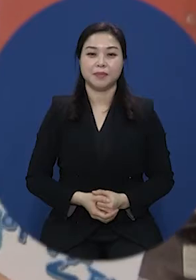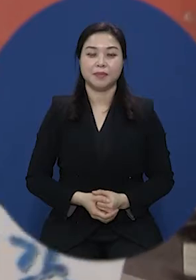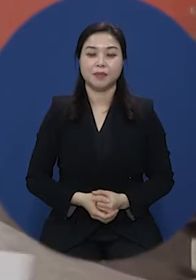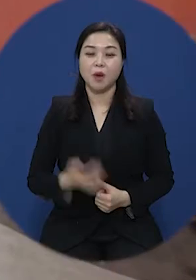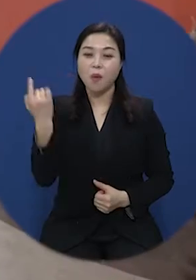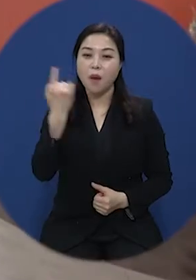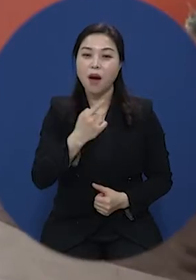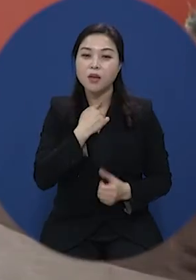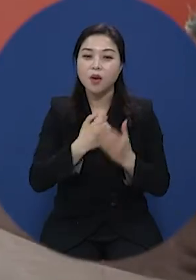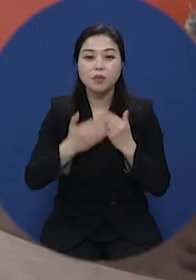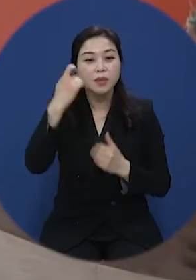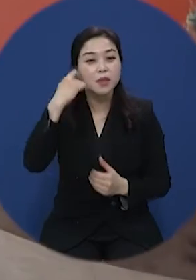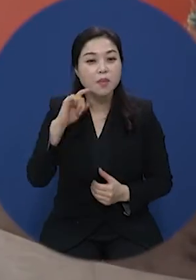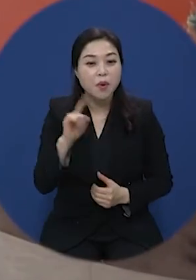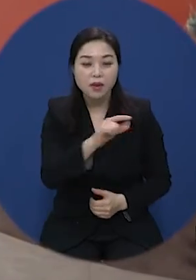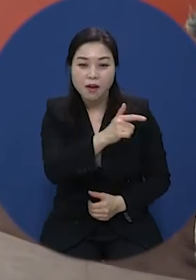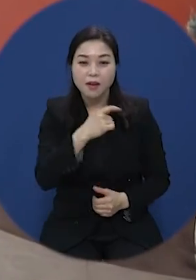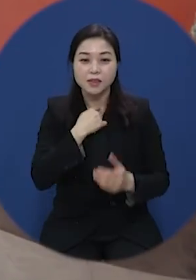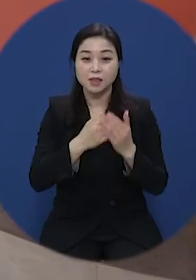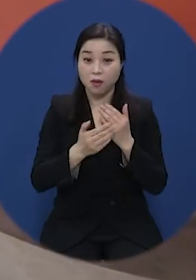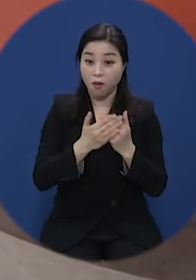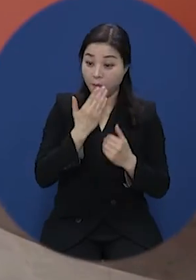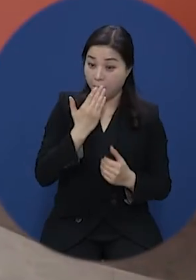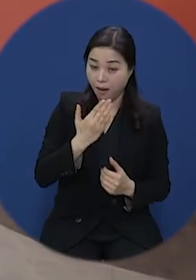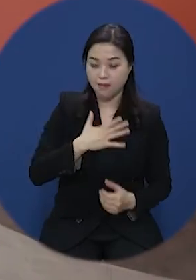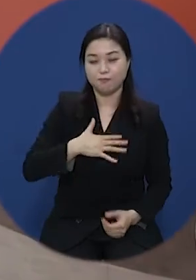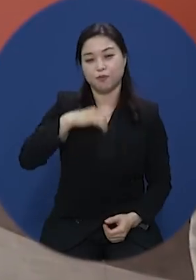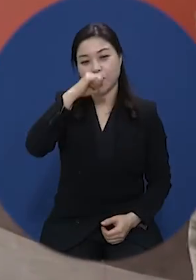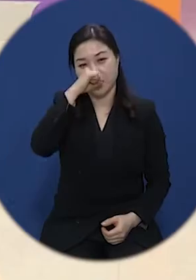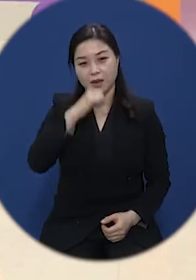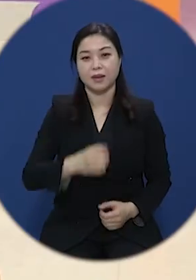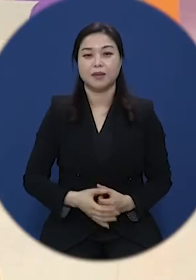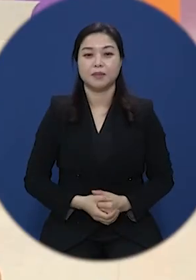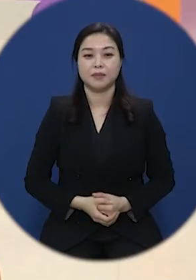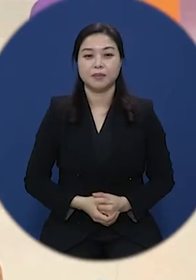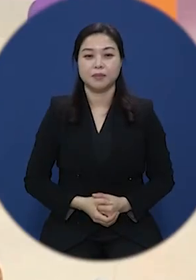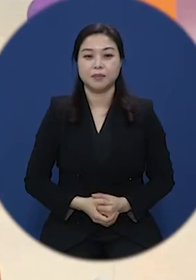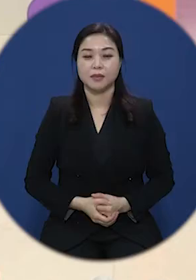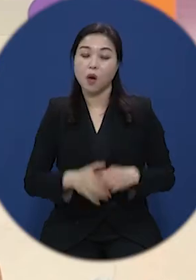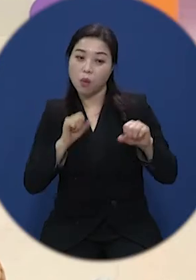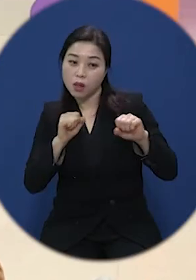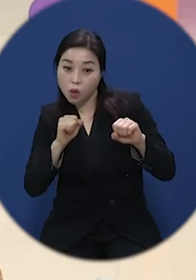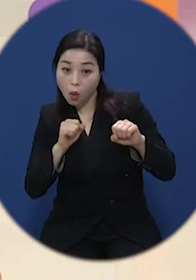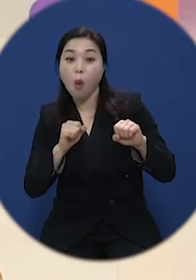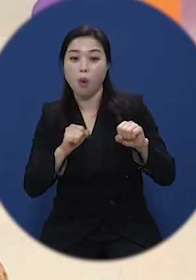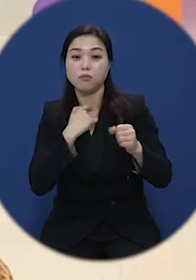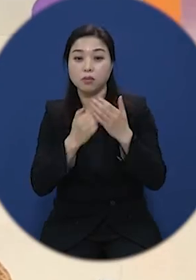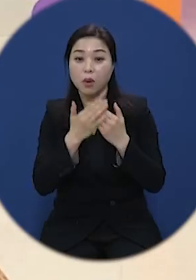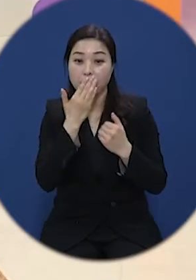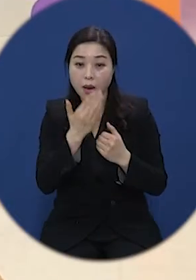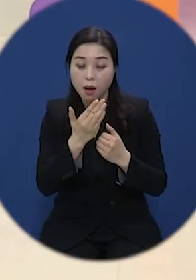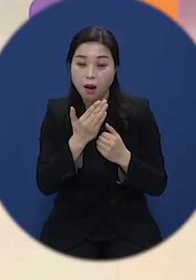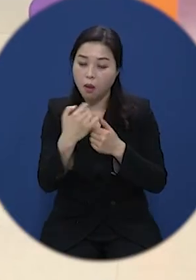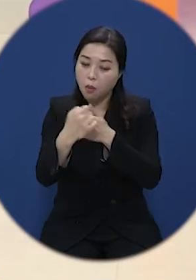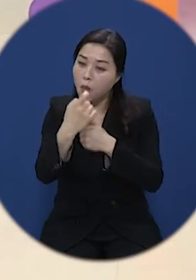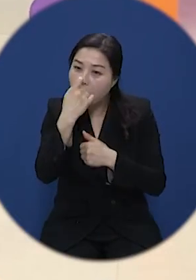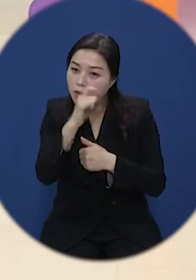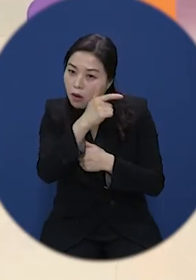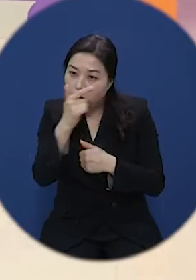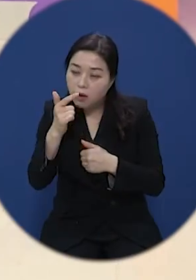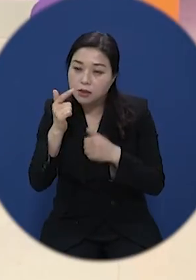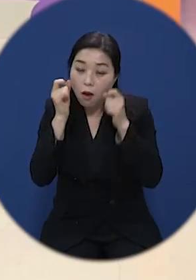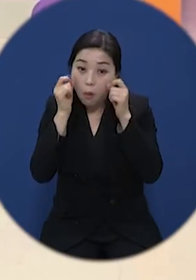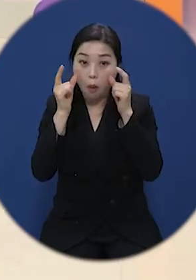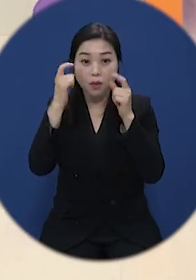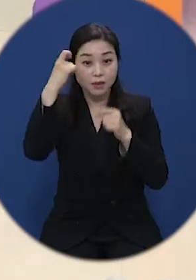가보니까 어때요? 다양한 체험을 할 수 있어서 기분이 좋아요. 활동적으로 체험도 할 수 있고 교육적으로도 많은 걸 느낄 수